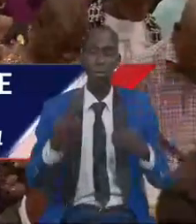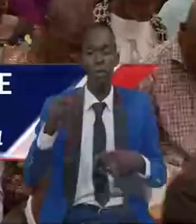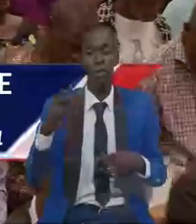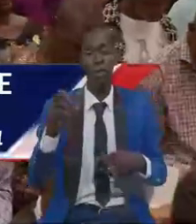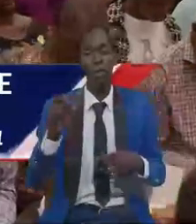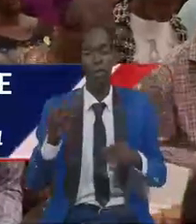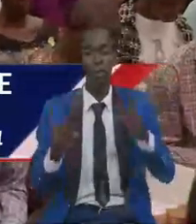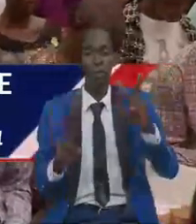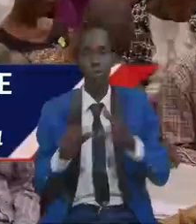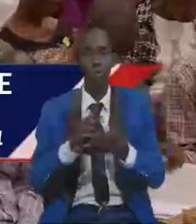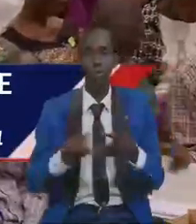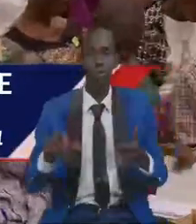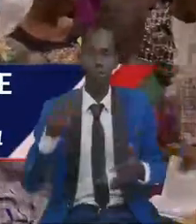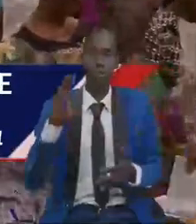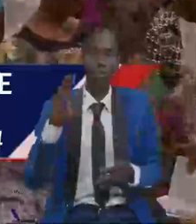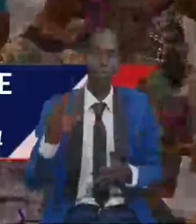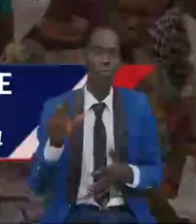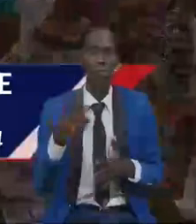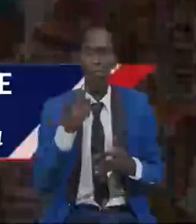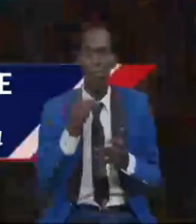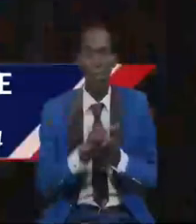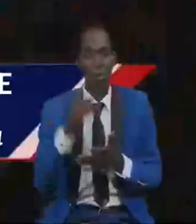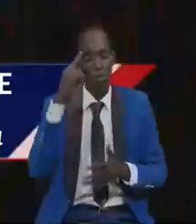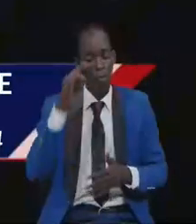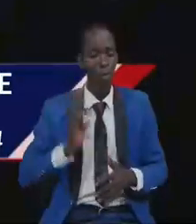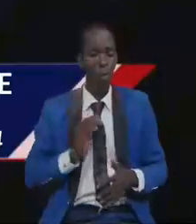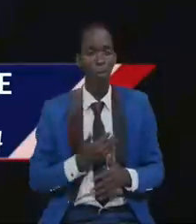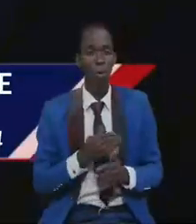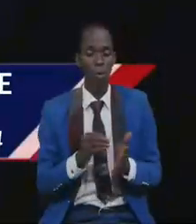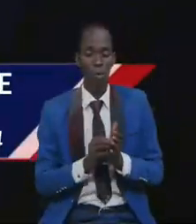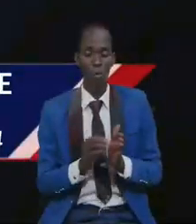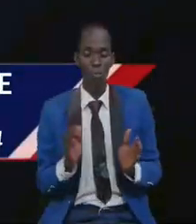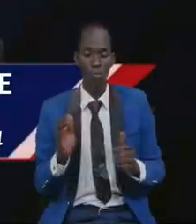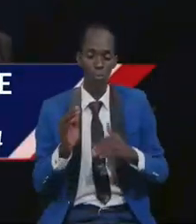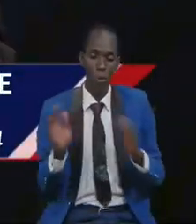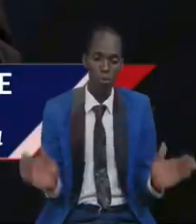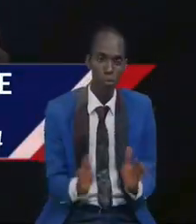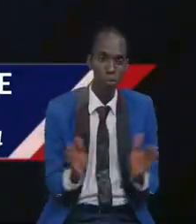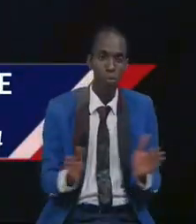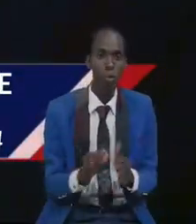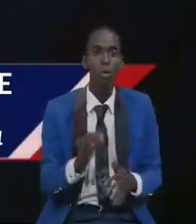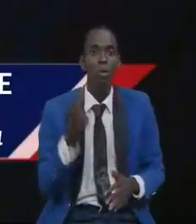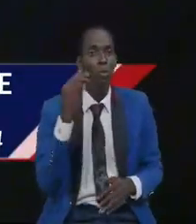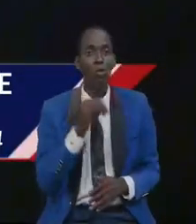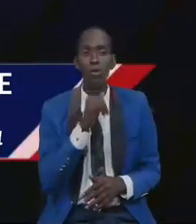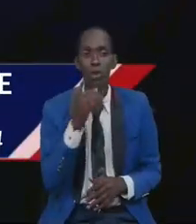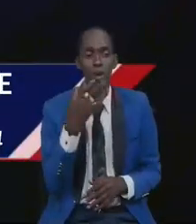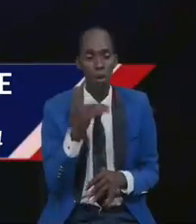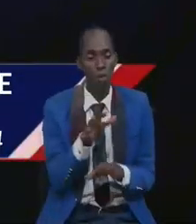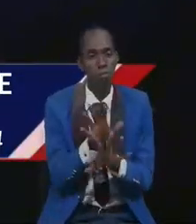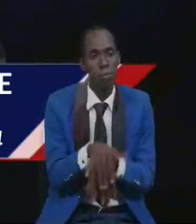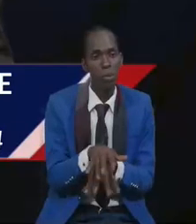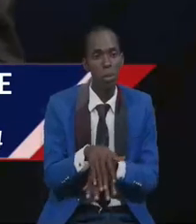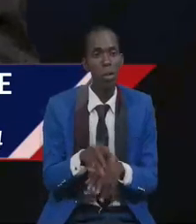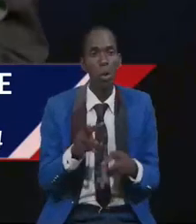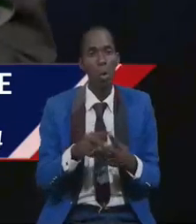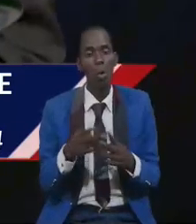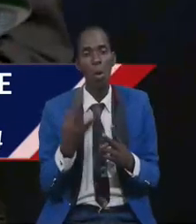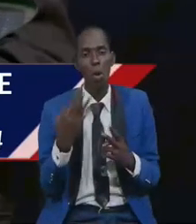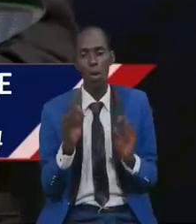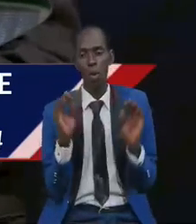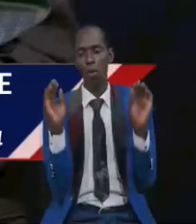Car notre prédication ne repose ni sur l'erreur, ni sur des motifs impurs, ni sur